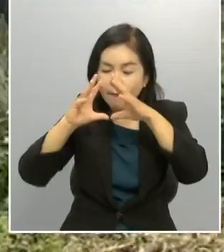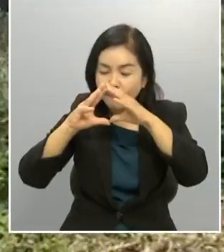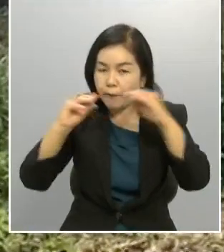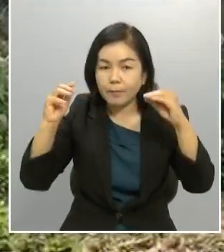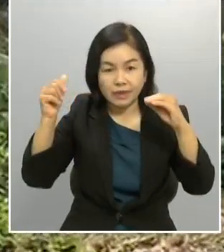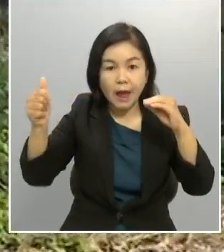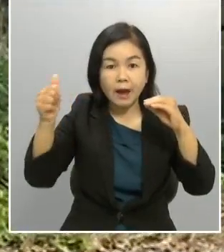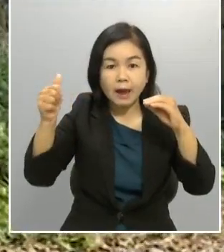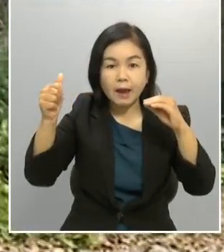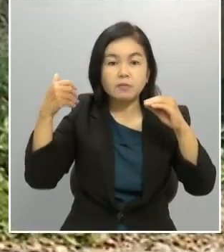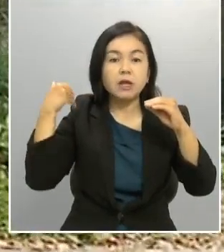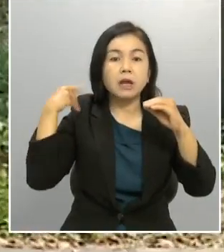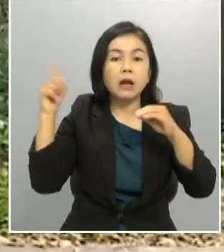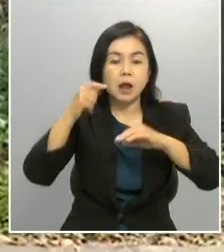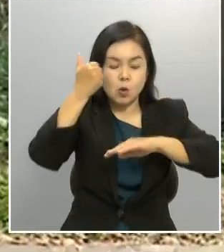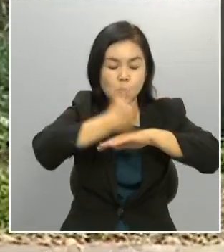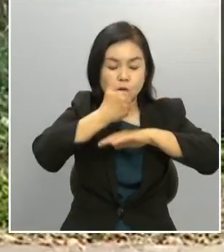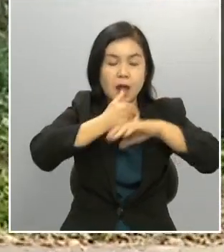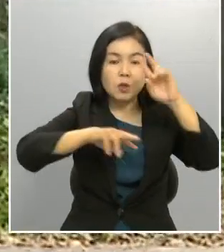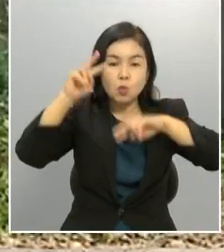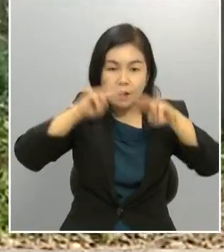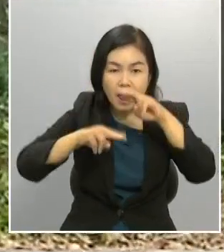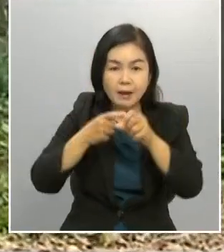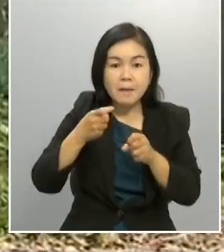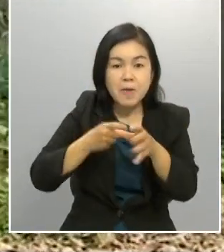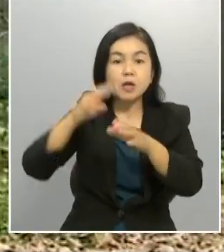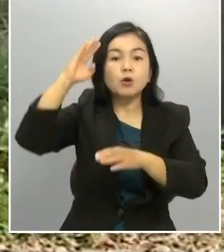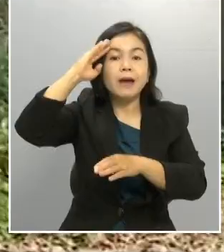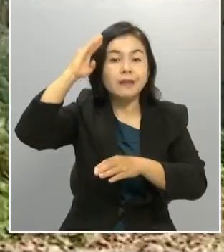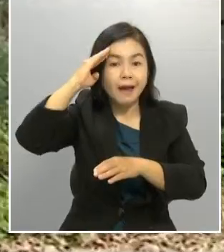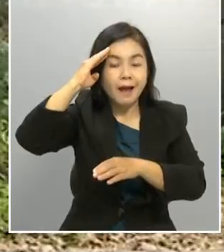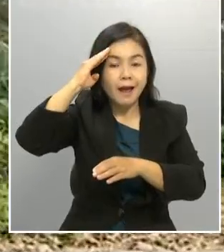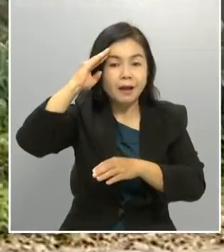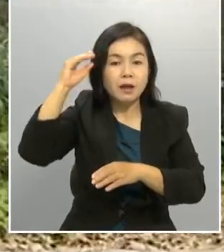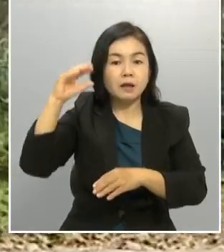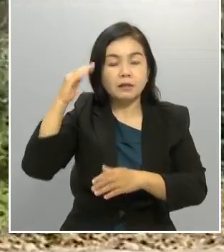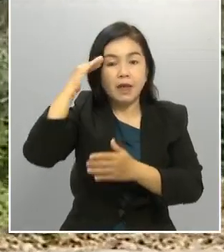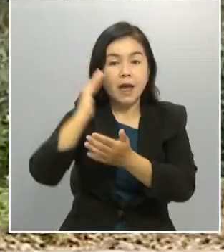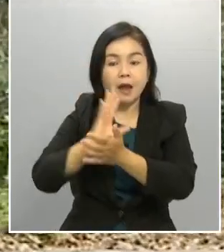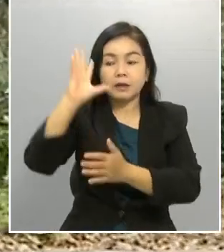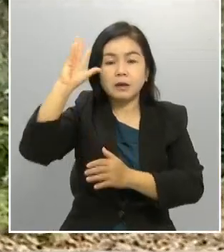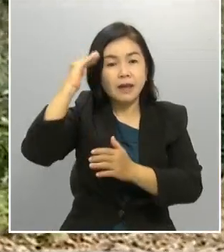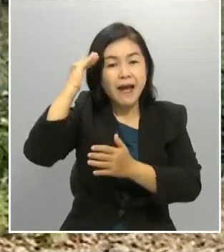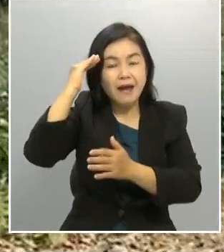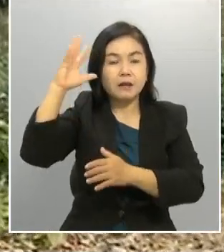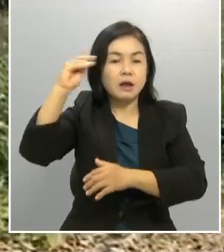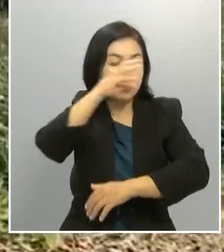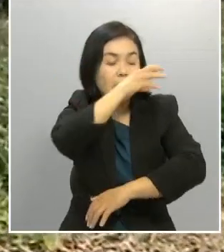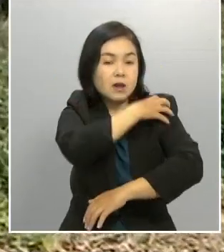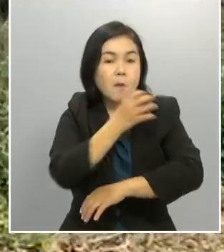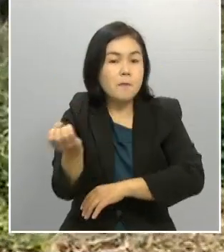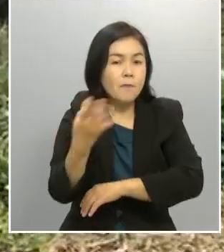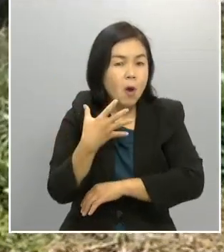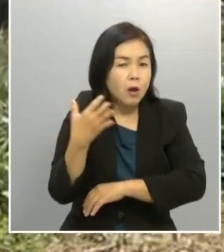โดยที่ผู้อำนวยการกองโรงงานวัตถุระเบิดของกองทัพพันเอกอิศเรศวรางามเนี่ยระบุว่าจุดเกิดเหตุ